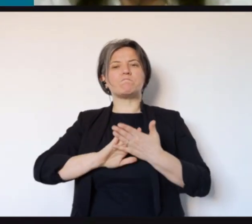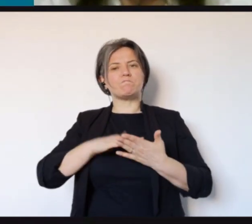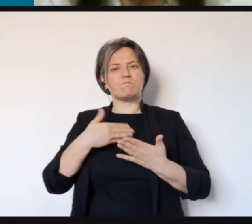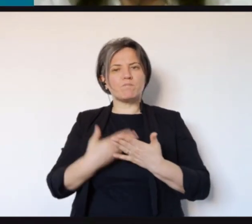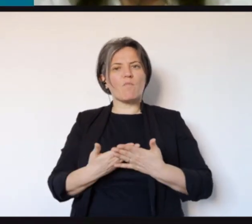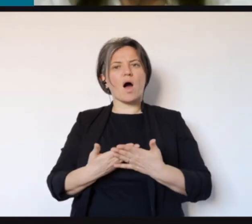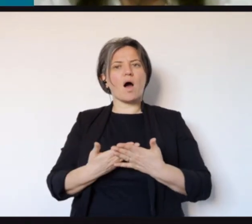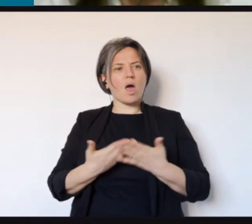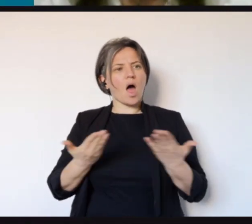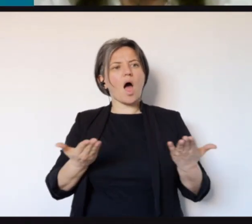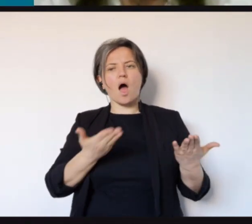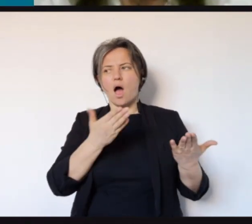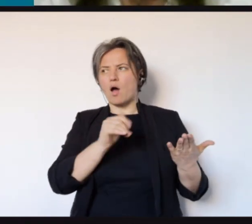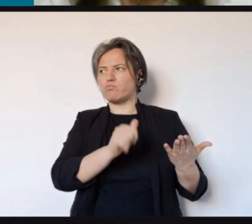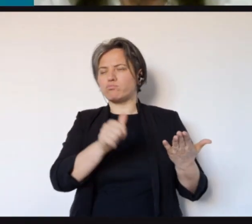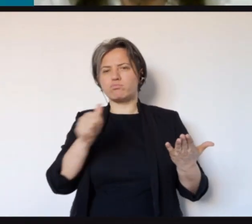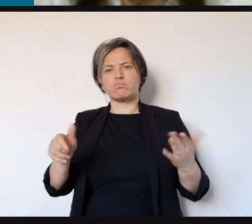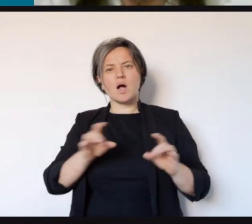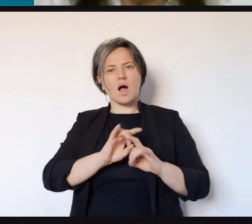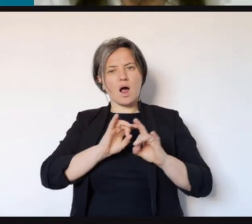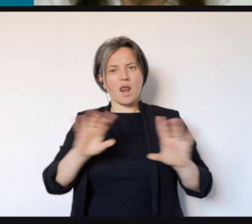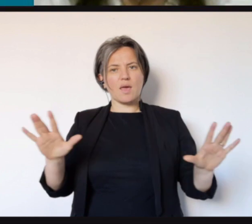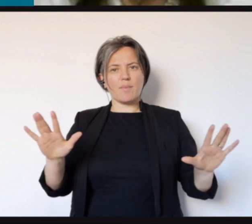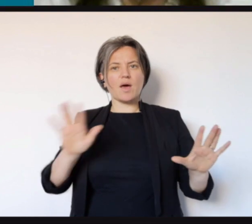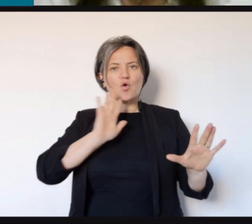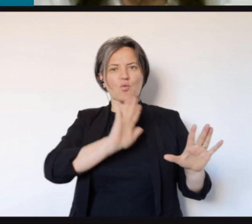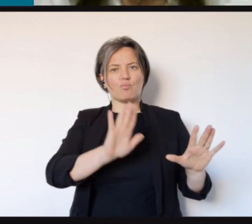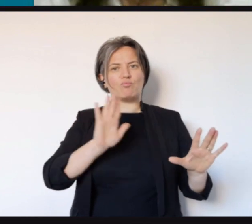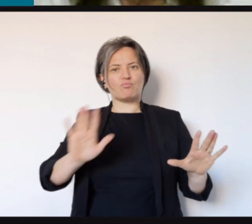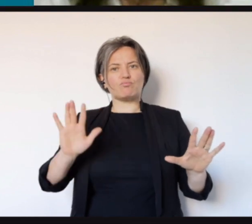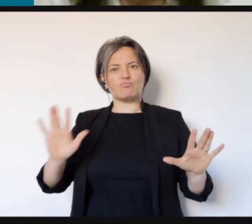abbiamo sempre valorizzato l'idea di libertà